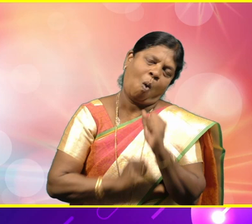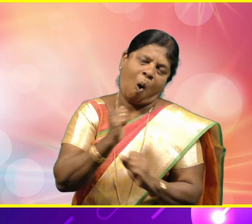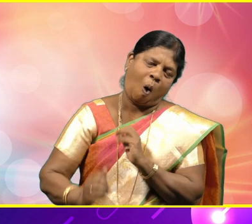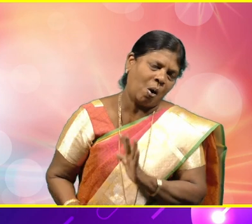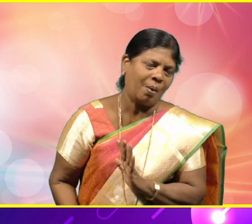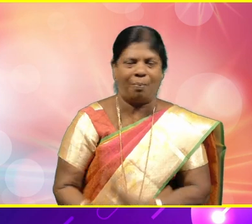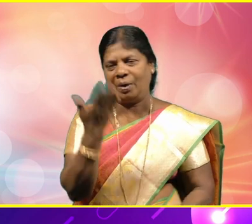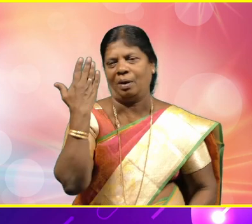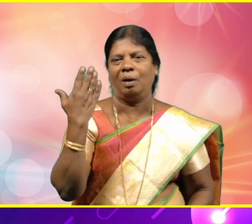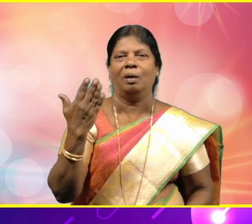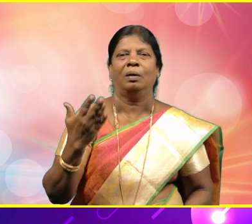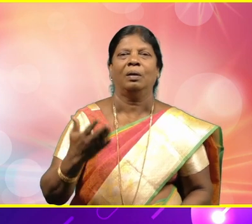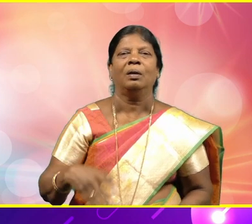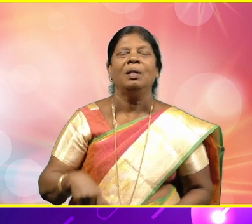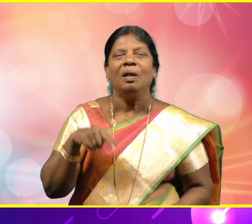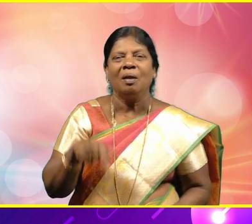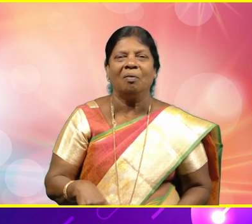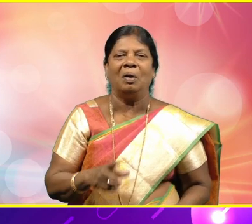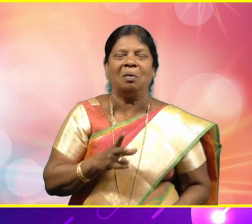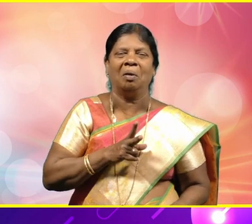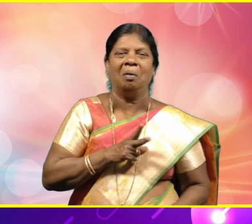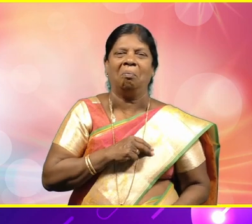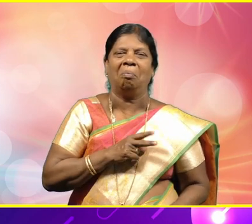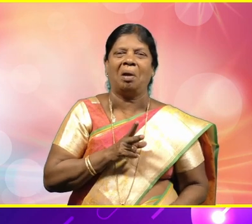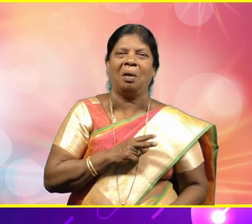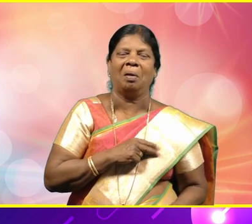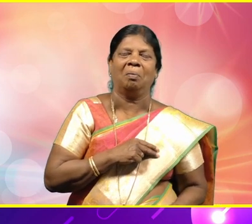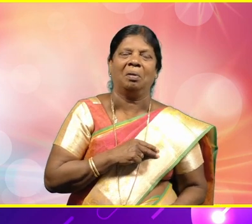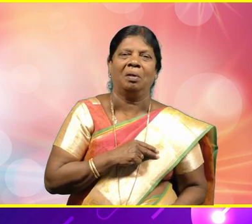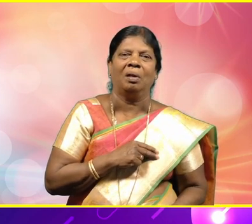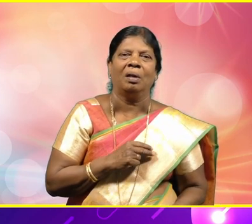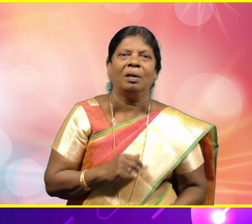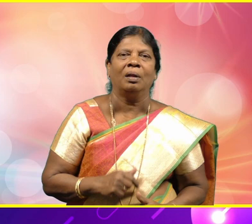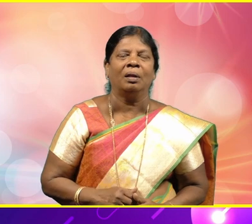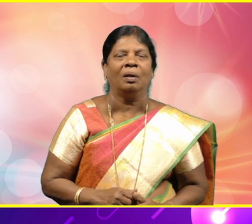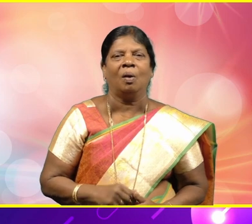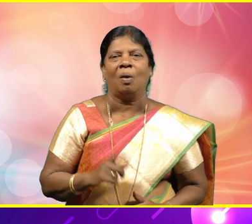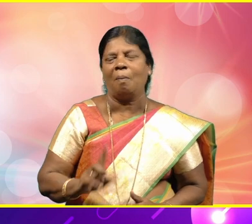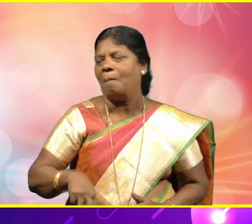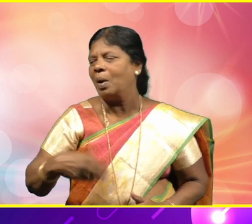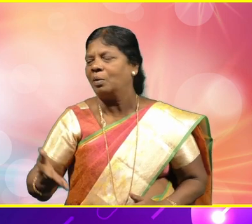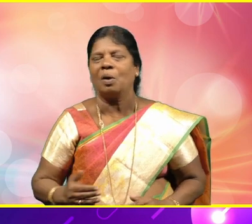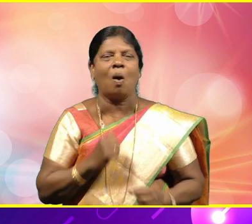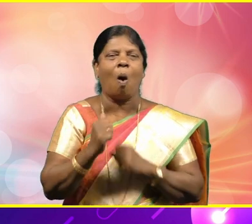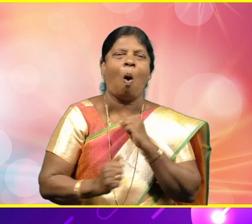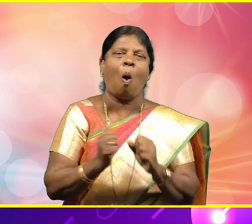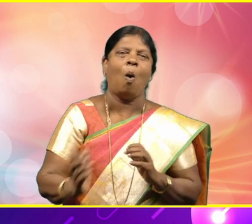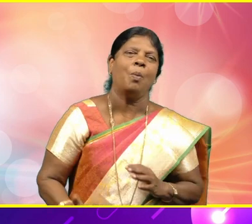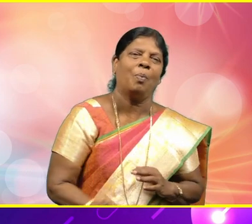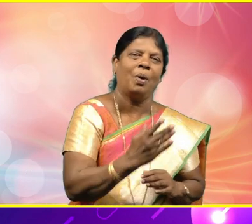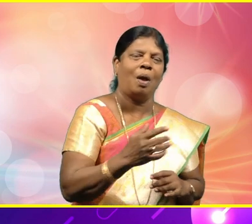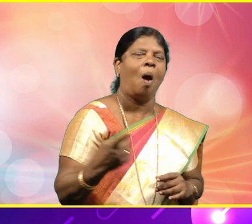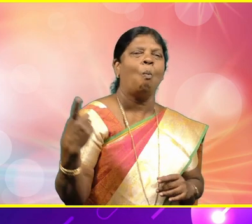ஓடி போய்விட்டார்கள். இவனுக்கும் பயம் வந்துவிட்டது. மற்றவர்கள் ஓடி